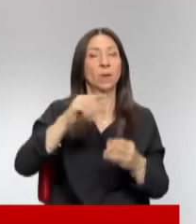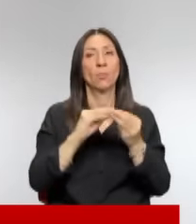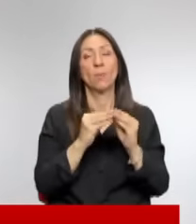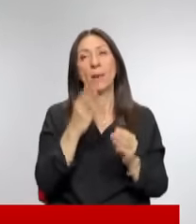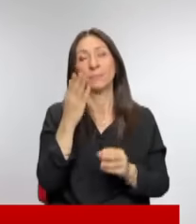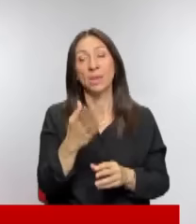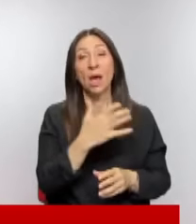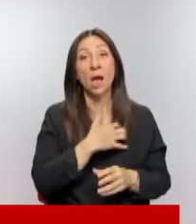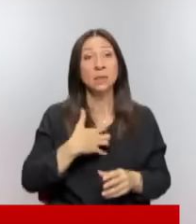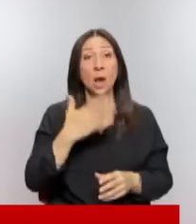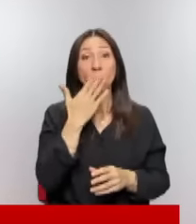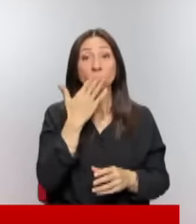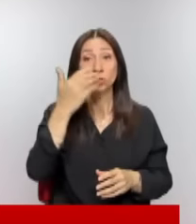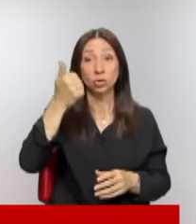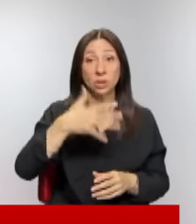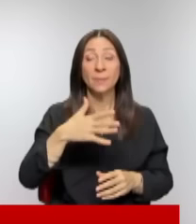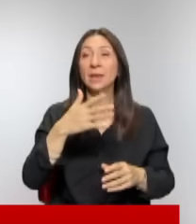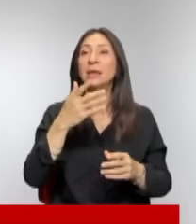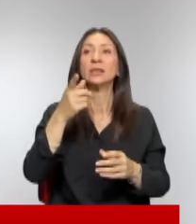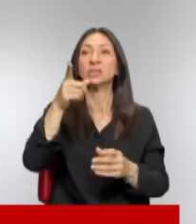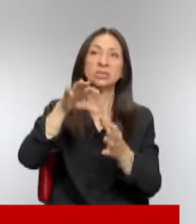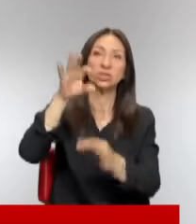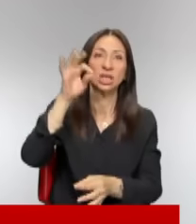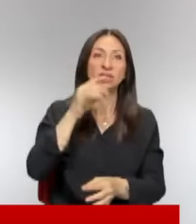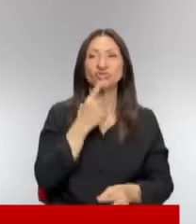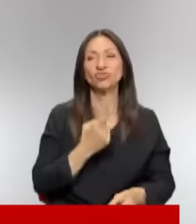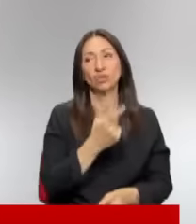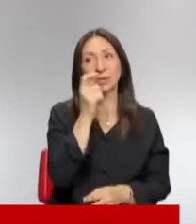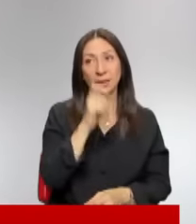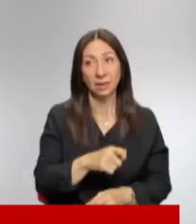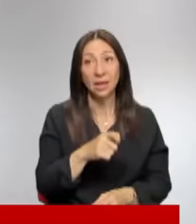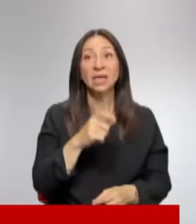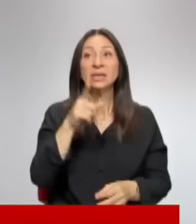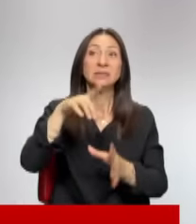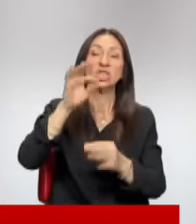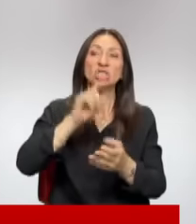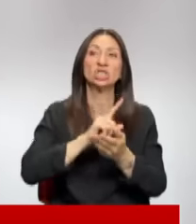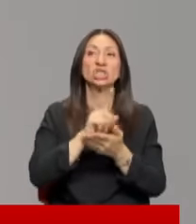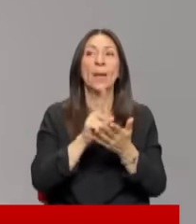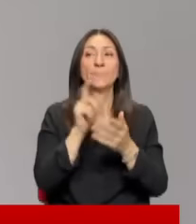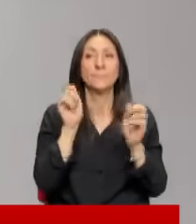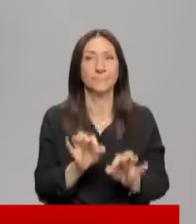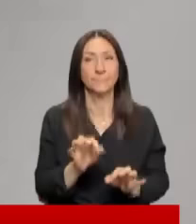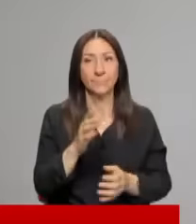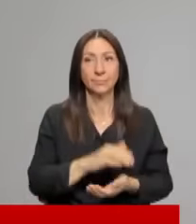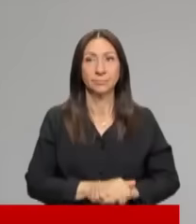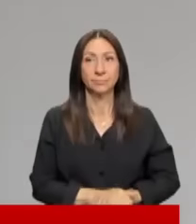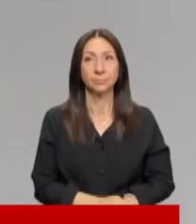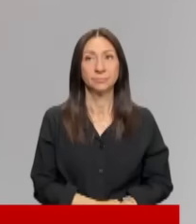meselesiydi. Anaokulu yönetimi saldırgandan şikayetçi oldu. Saldırgan hakkında işlem başlatıldı.